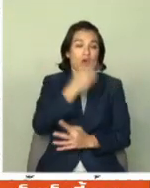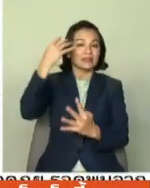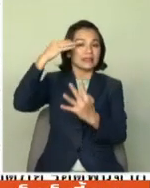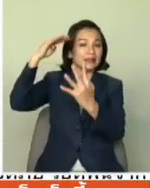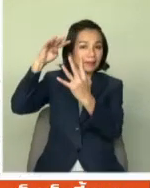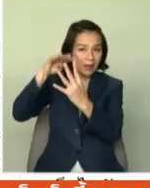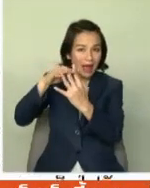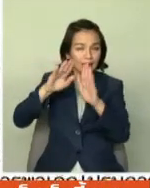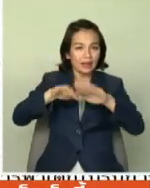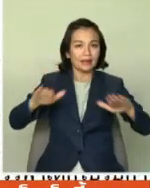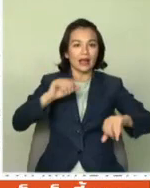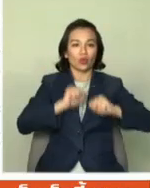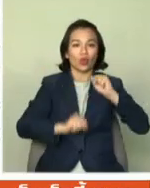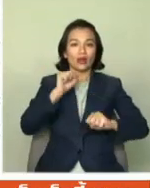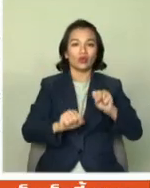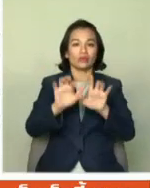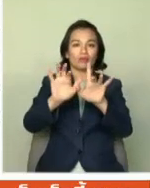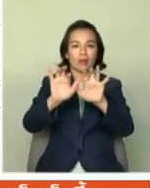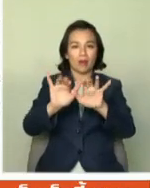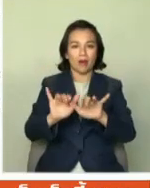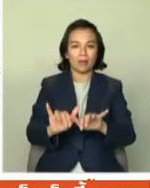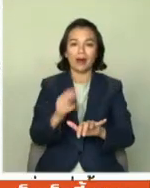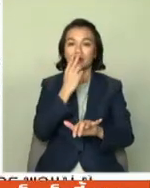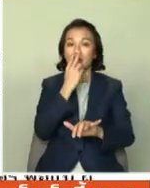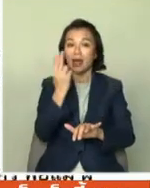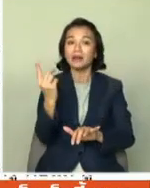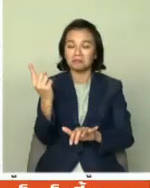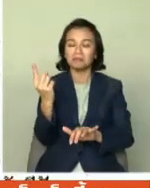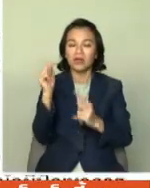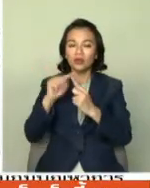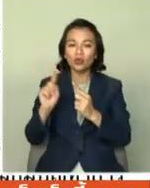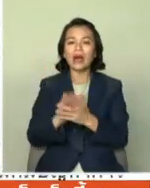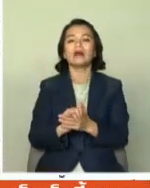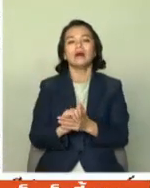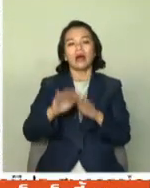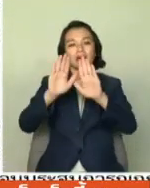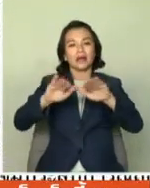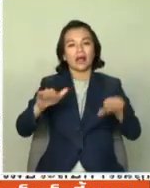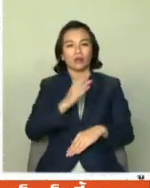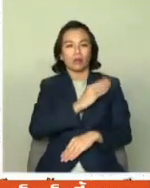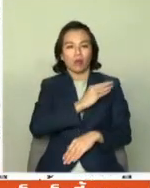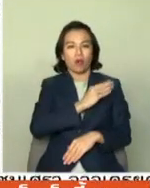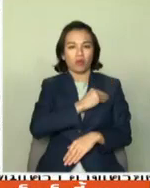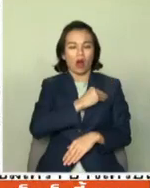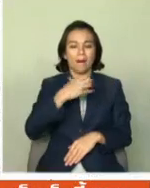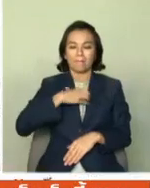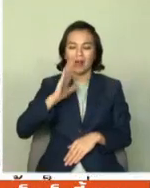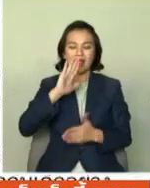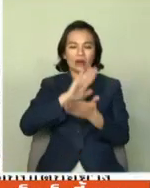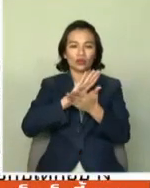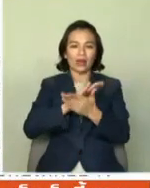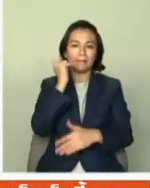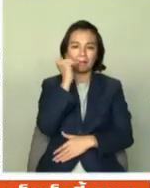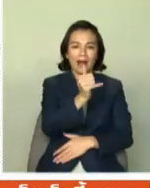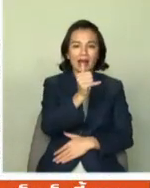พทย์เด็กและวัยรุ่นก็ได้โพสต์ให้ข้อคิดจากเหตุการณ์ที่เกิดขึ้นในครั้งนี้จนเด็กๆหวาดกลัวไม่อยากไปโรงเรียนโดยบอกว่